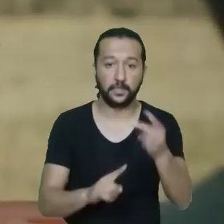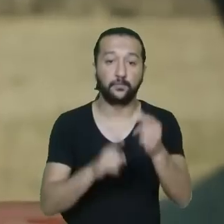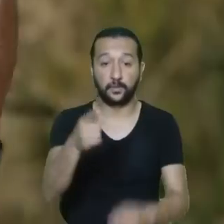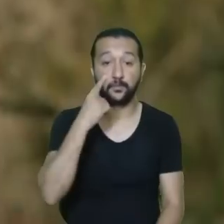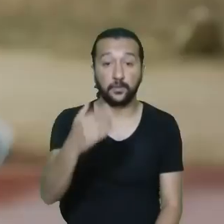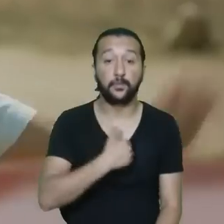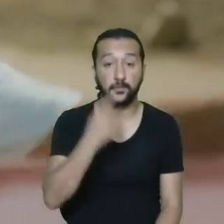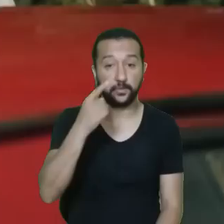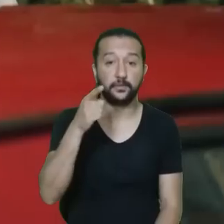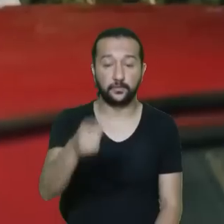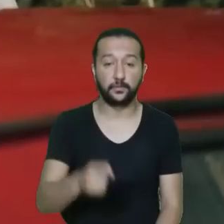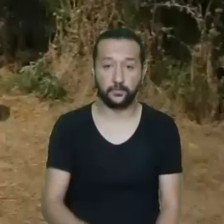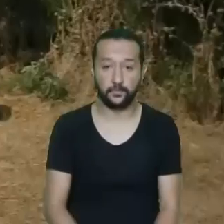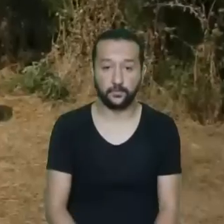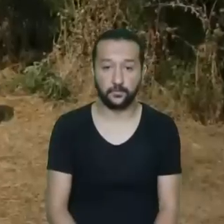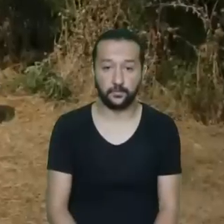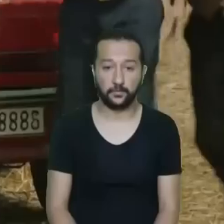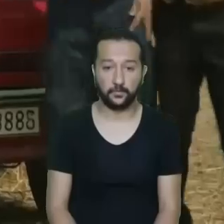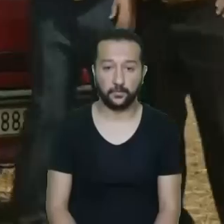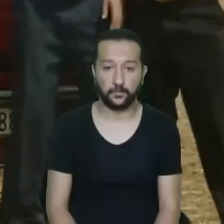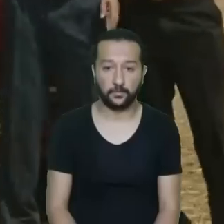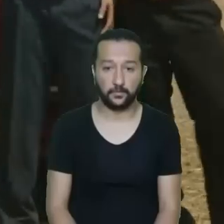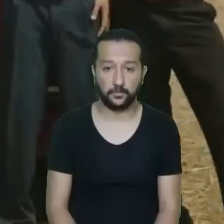İsmail beni bakacak mı? İlkilerek kibriti söndürdü.